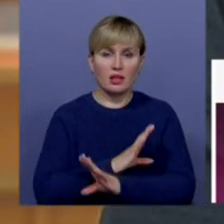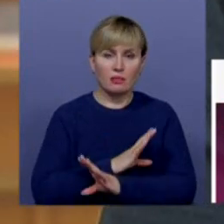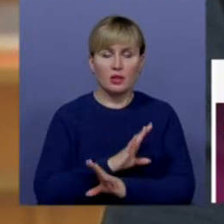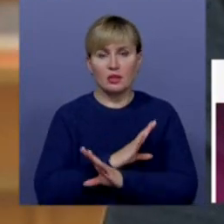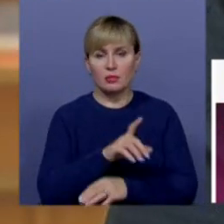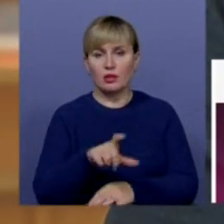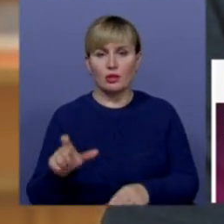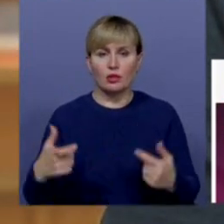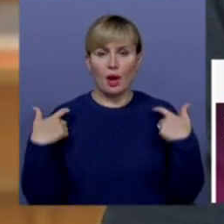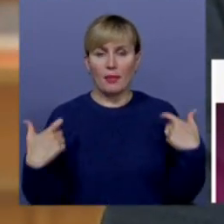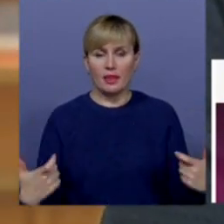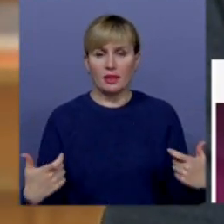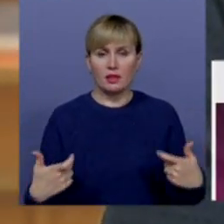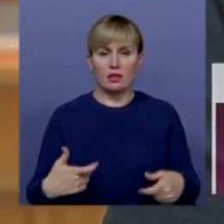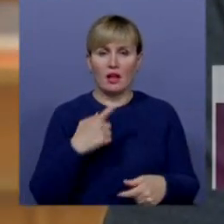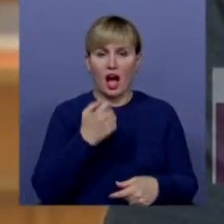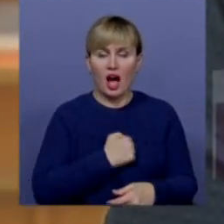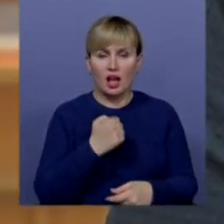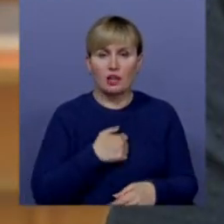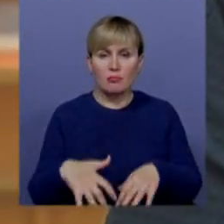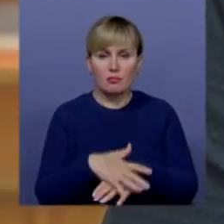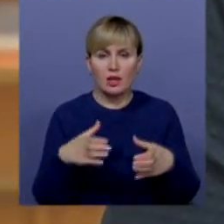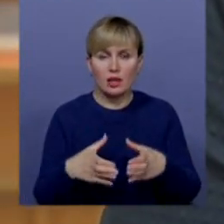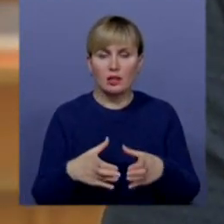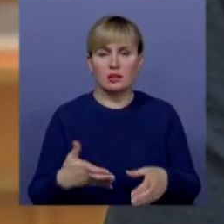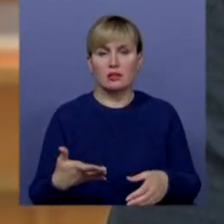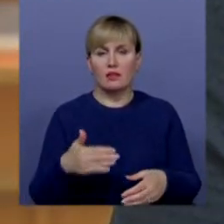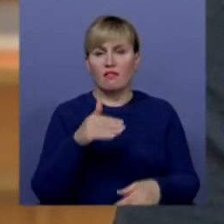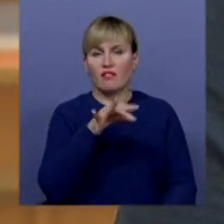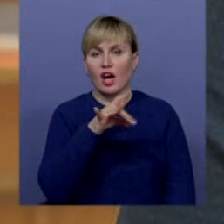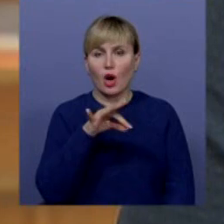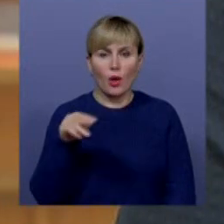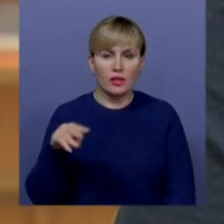гибли командиры армии, командиры фронтов.